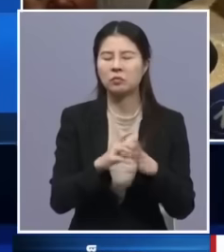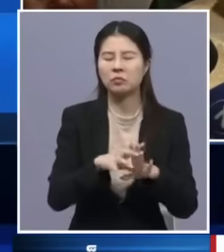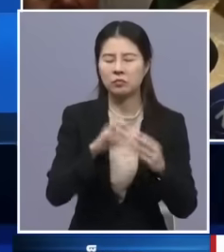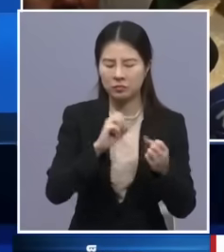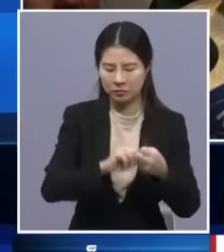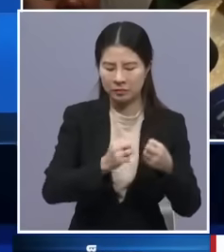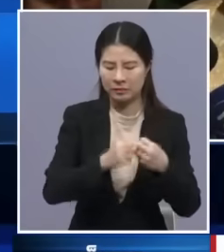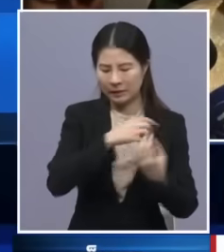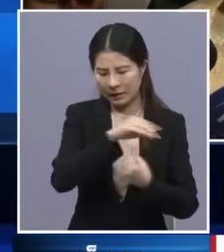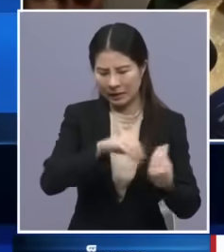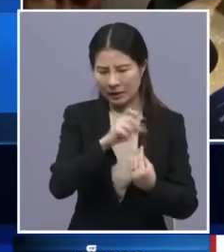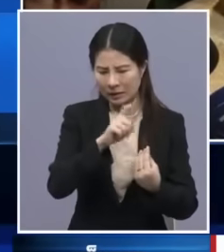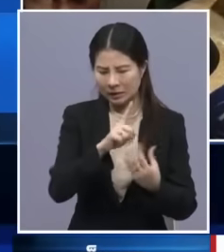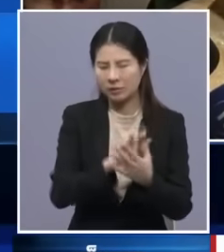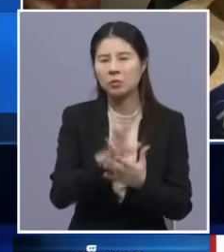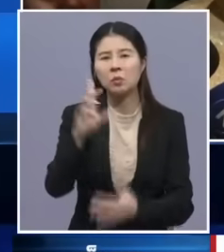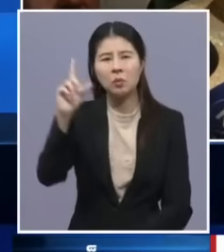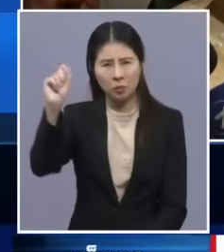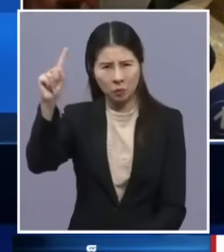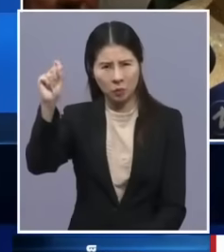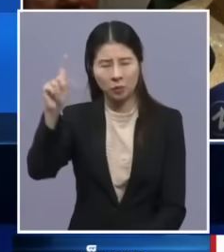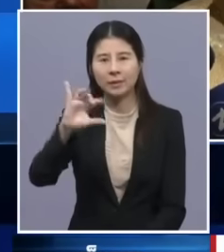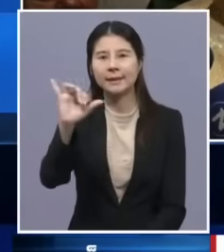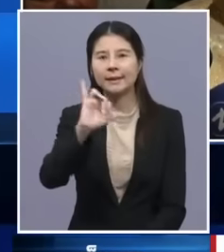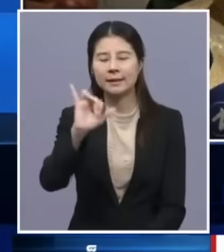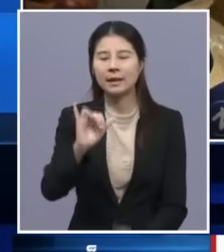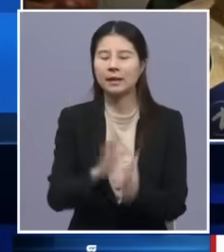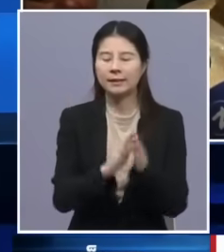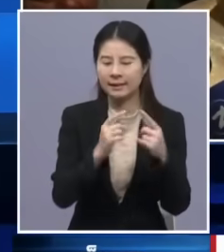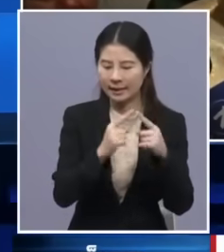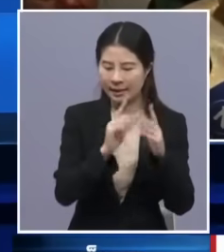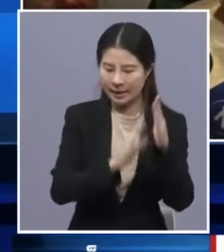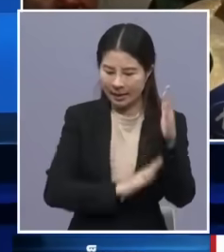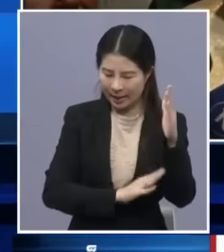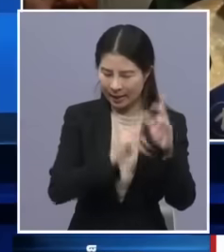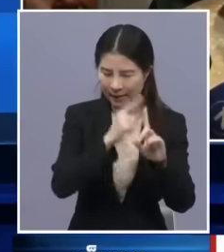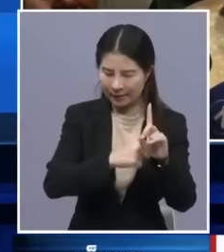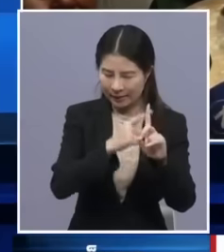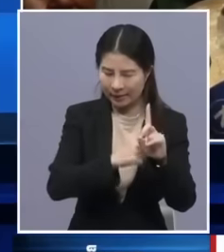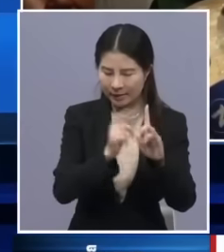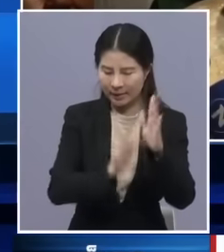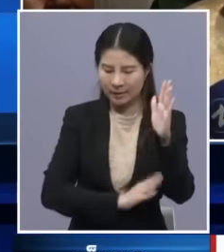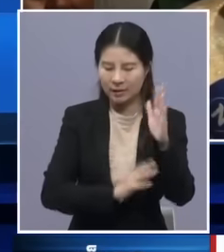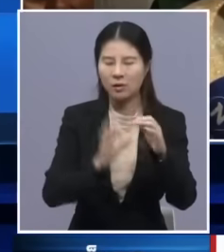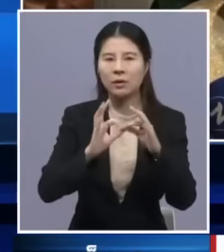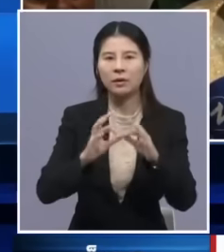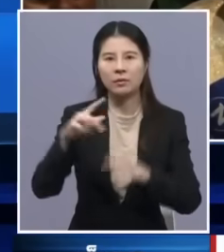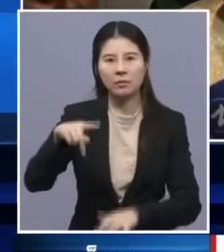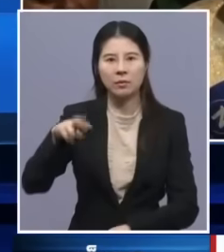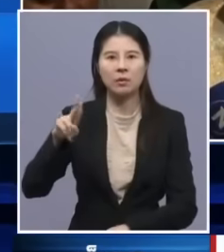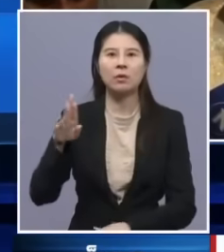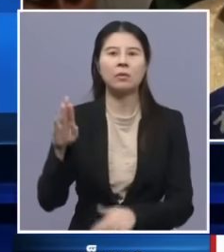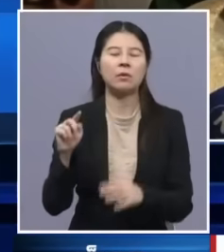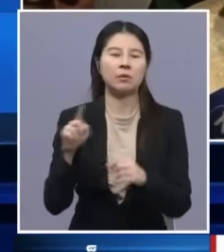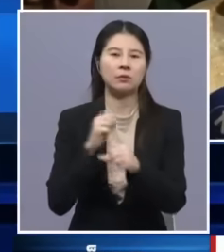คือไม่เร่งด่วนเนี่ยนะเพียงแต่เหมือนวิกฤตมาแล้วหลายเดือนและมีแนวโน้มว่าจะวิกฤตต่อก็ออกเป็นพรบได้แต่ปัญห